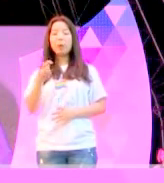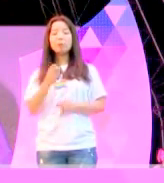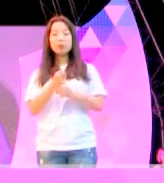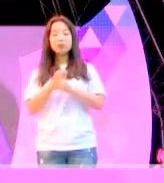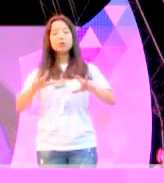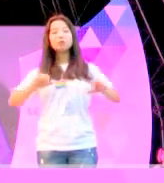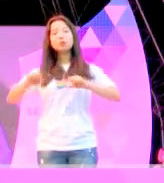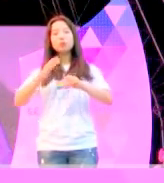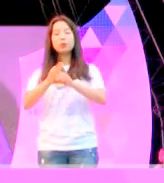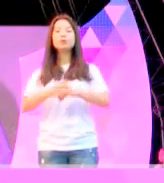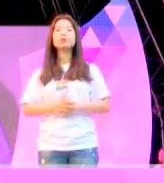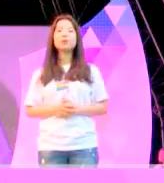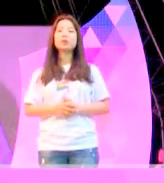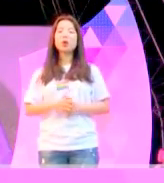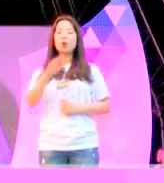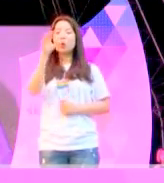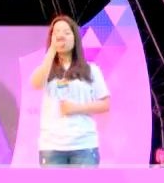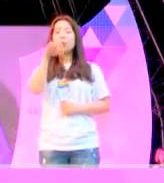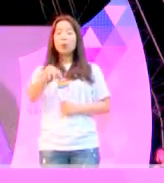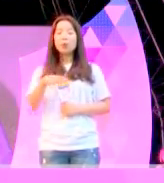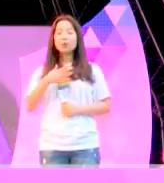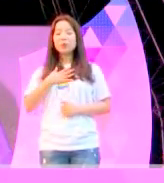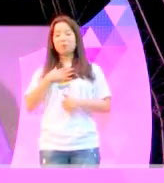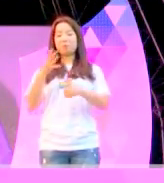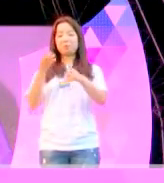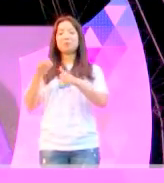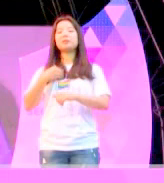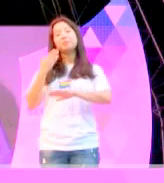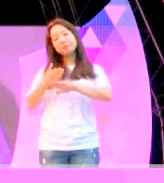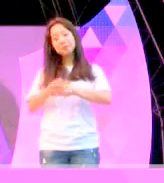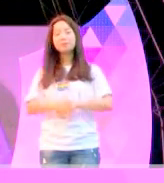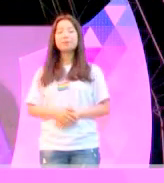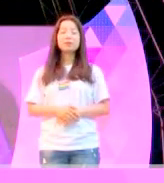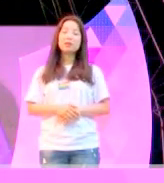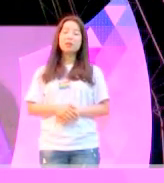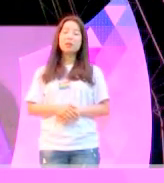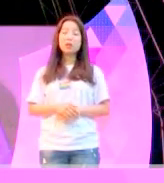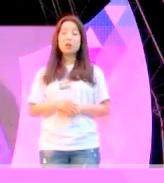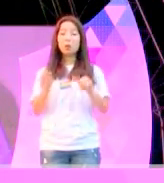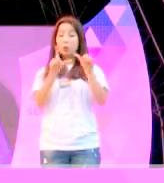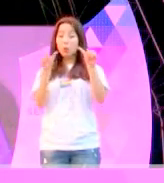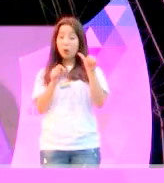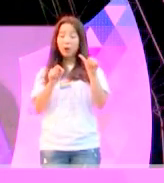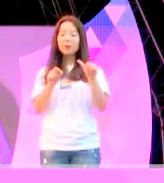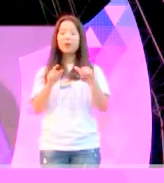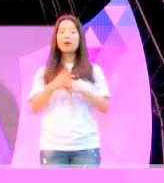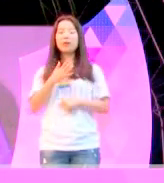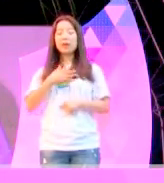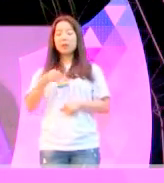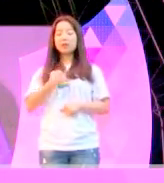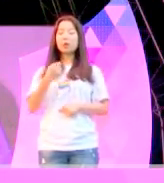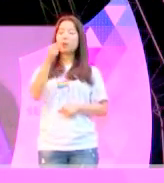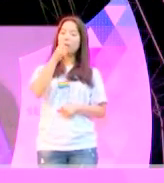있습니다. 뜻깊은 자리에 불러주셔서 감사하고요. 제가 지난달에 단독 공연을 했었거든요. 그때 단독